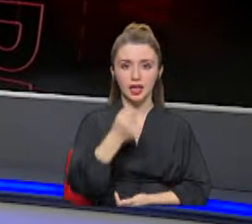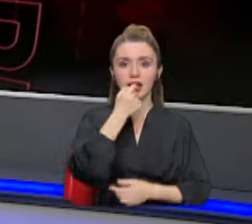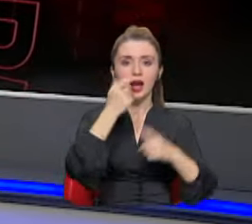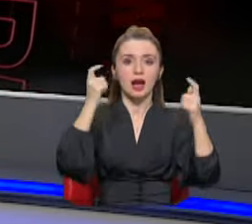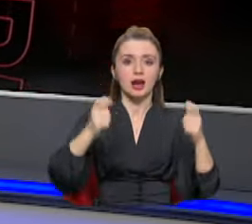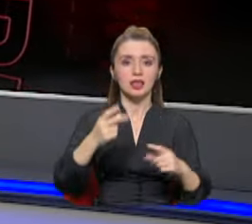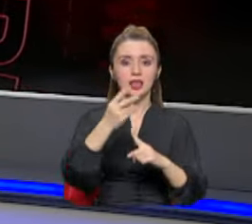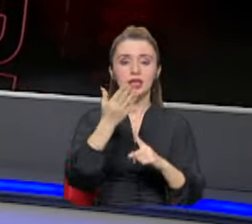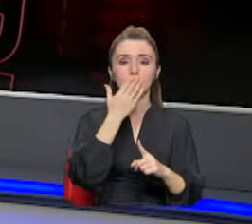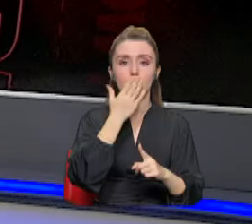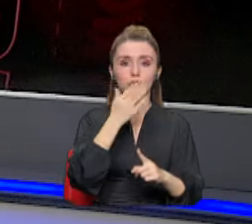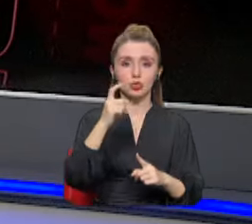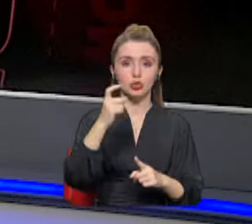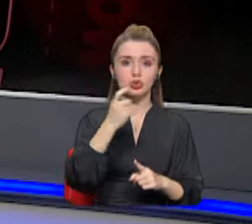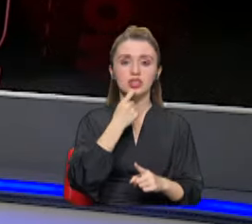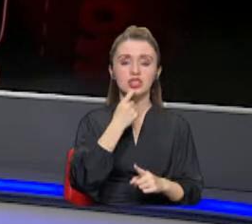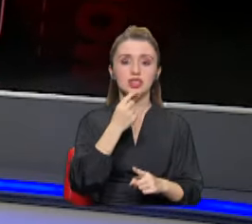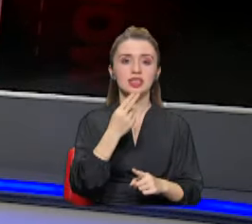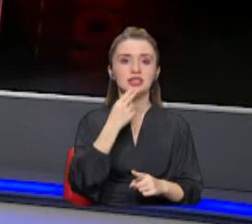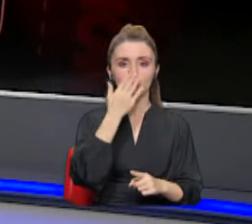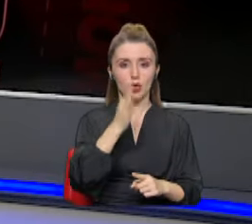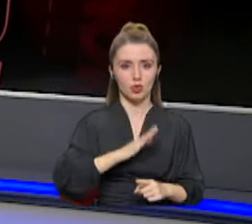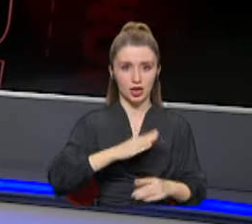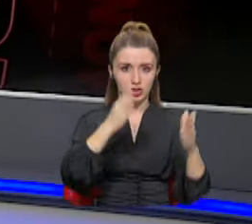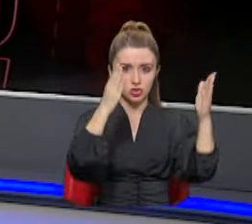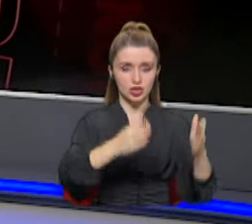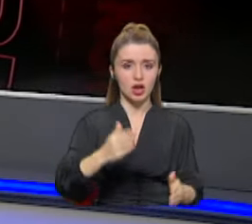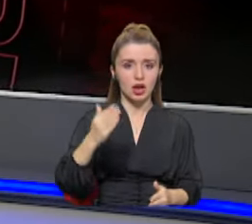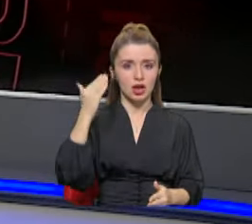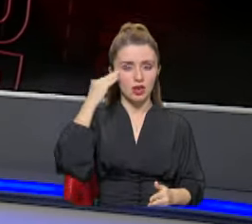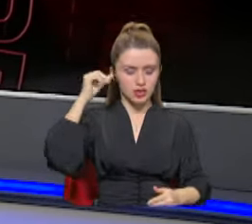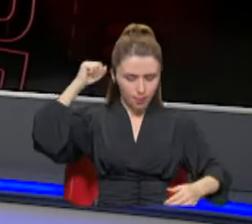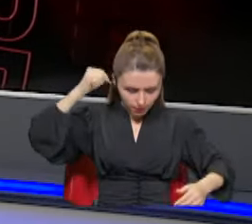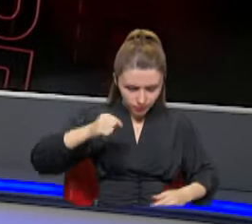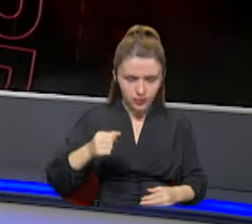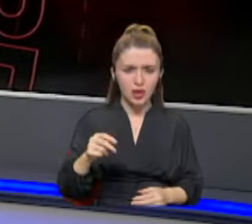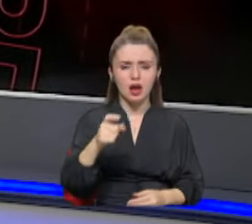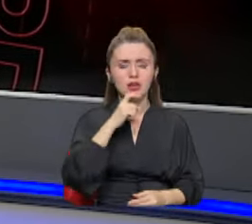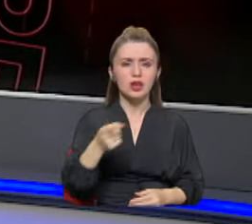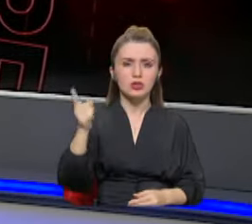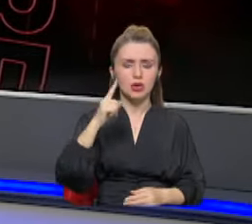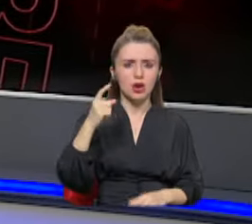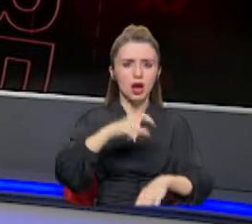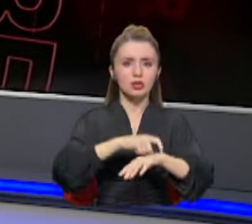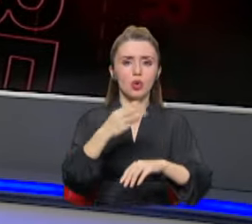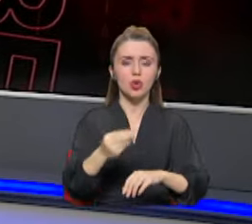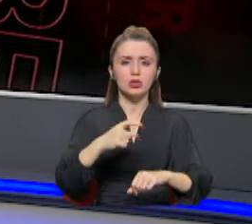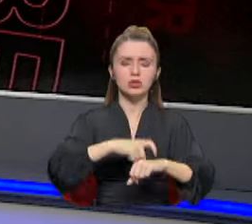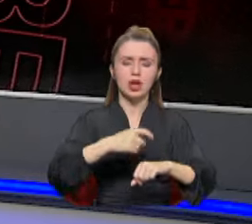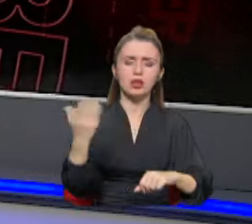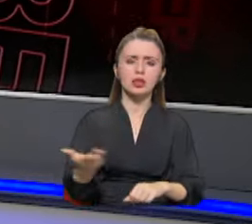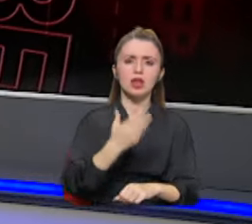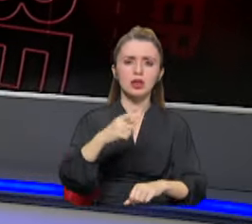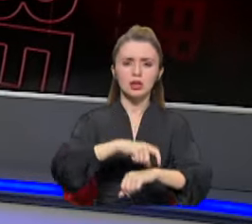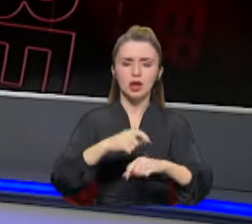Ankara'da bir ilkokulda 9 yaşındaki bir kız öğrencinin kafasını sıraya çarptıktan sonra fenalaştığı, saatlerce